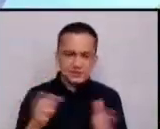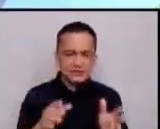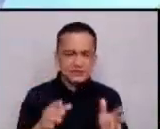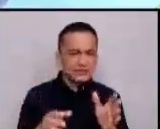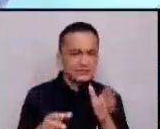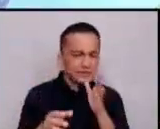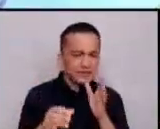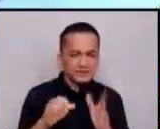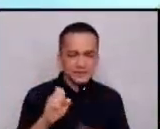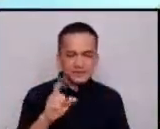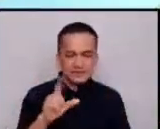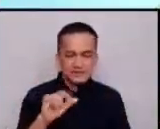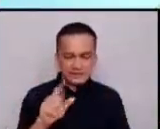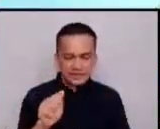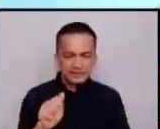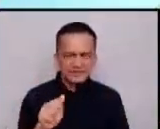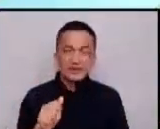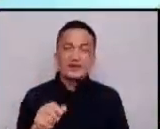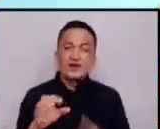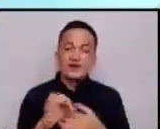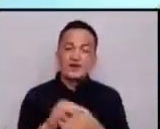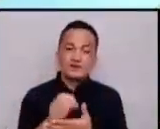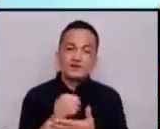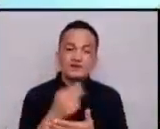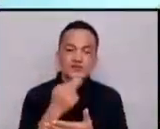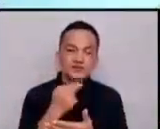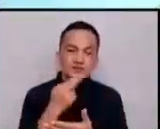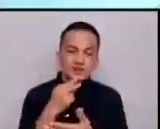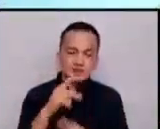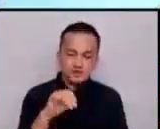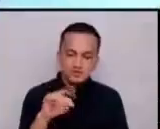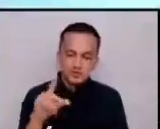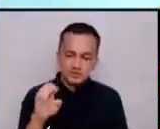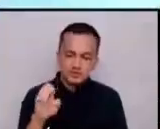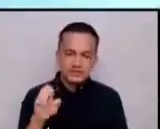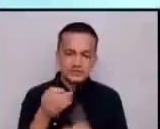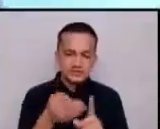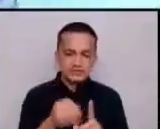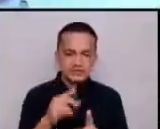syempre, ang cute and talented na si Poodle na si Chico. Stay safe po, Mom and Sir. Thank you.